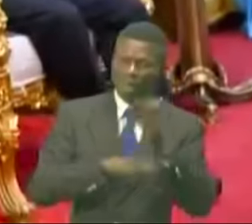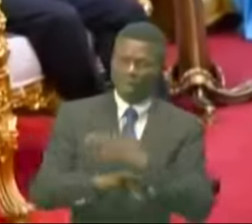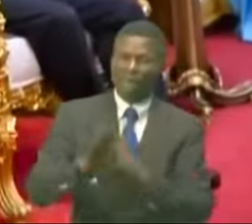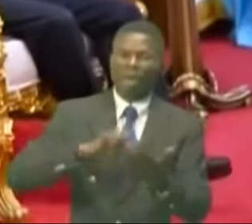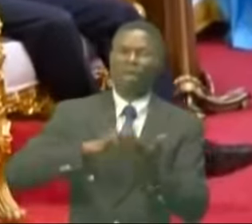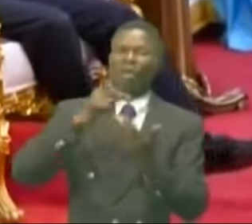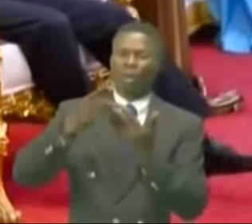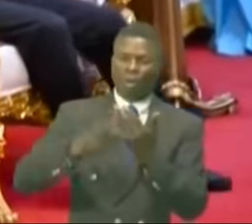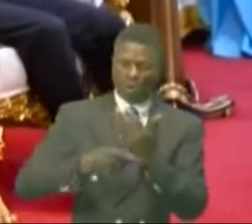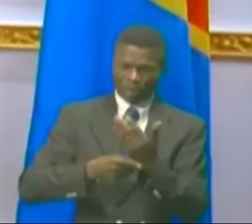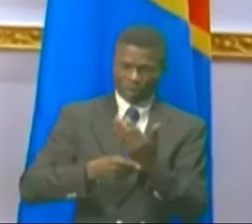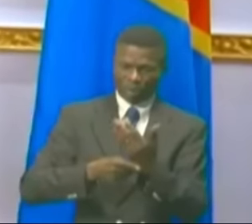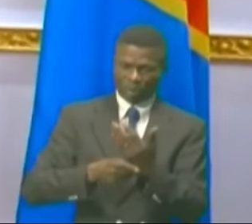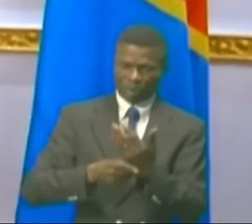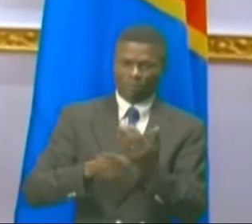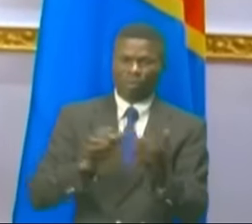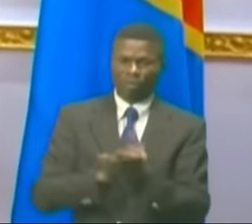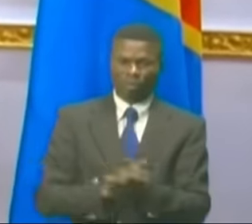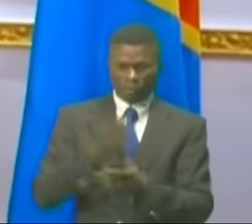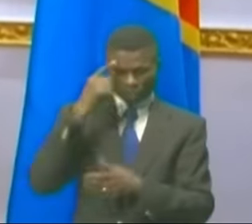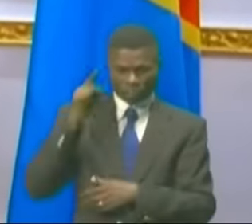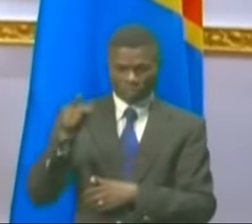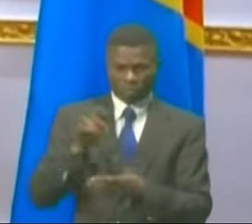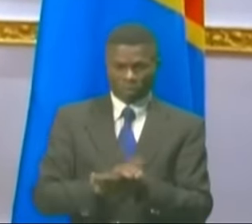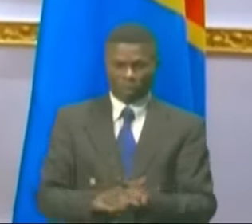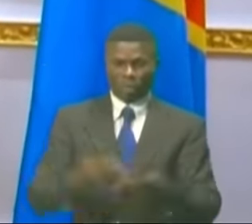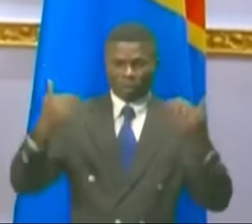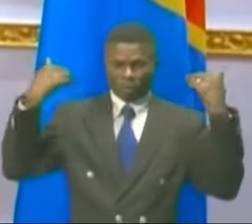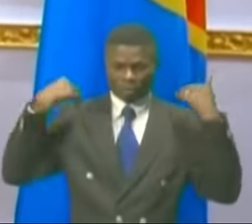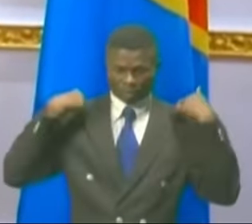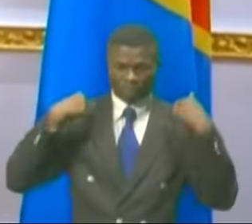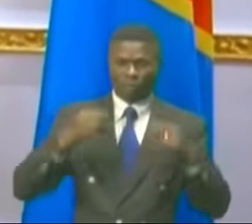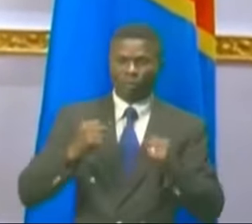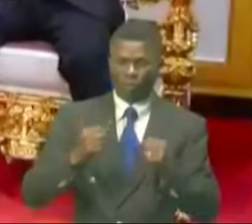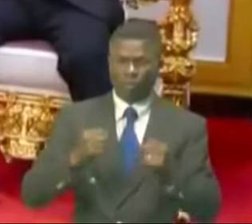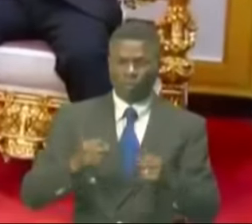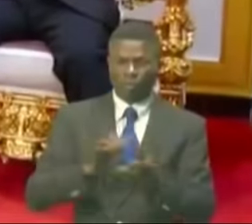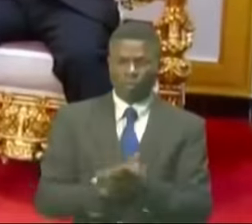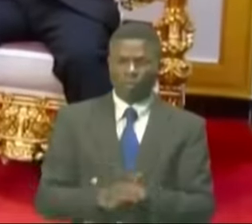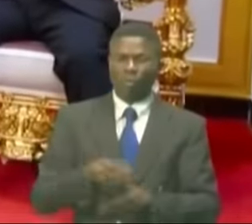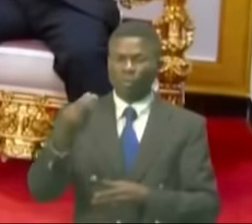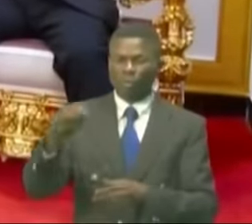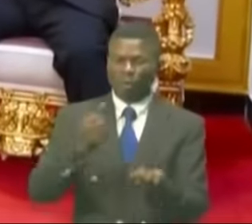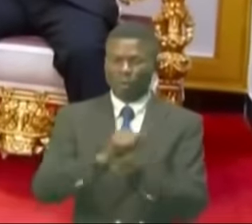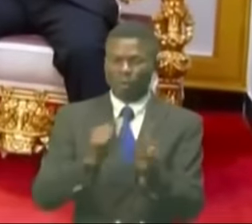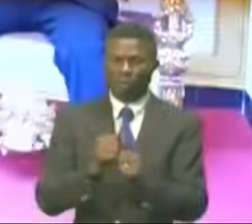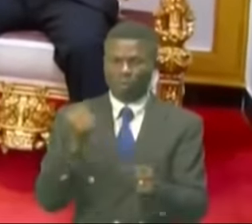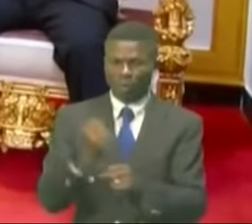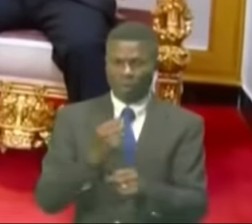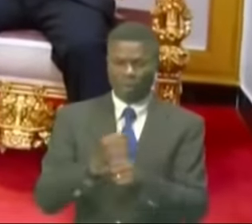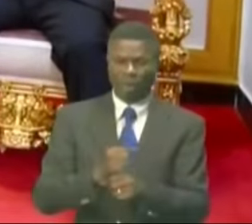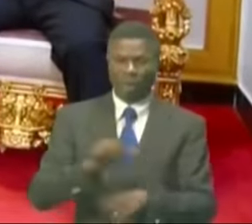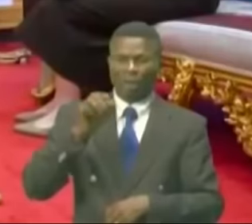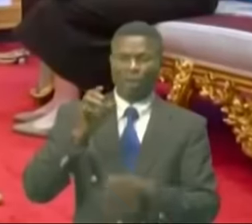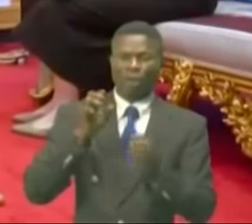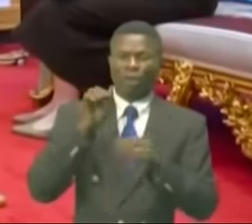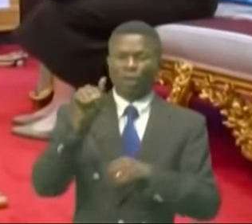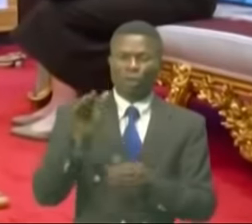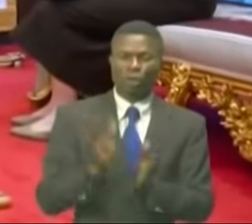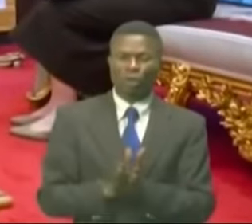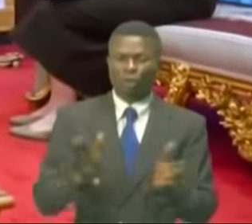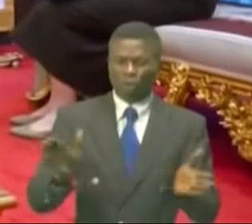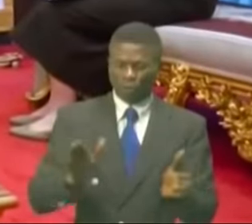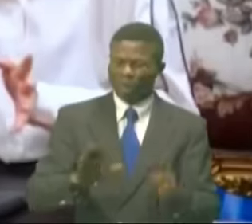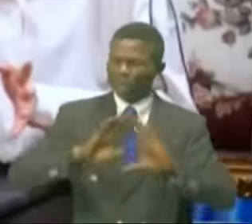projet. Pour sa part, le bras armé du chef de l'État dans le domaine de la sous-traitance dit avoir un regard particulier sur tous